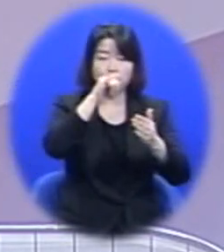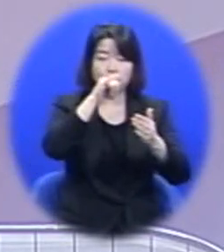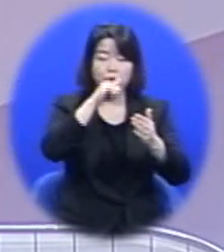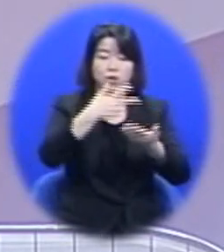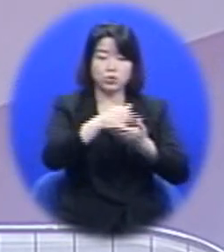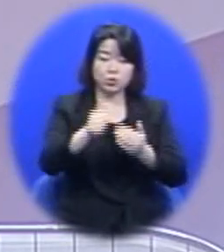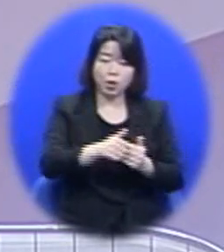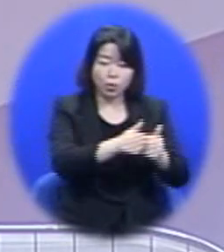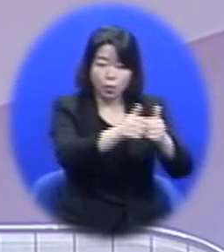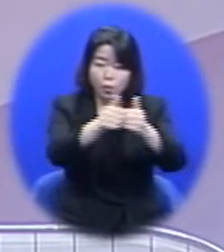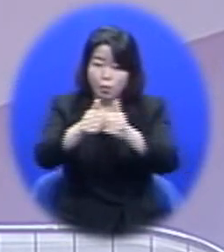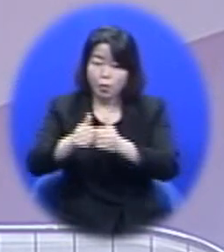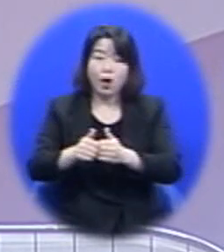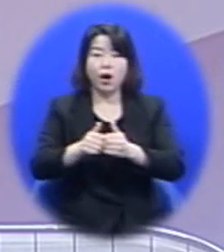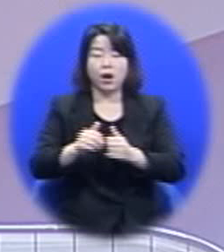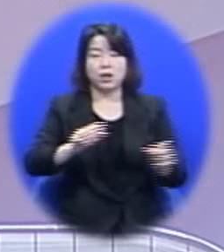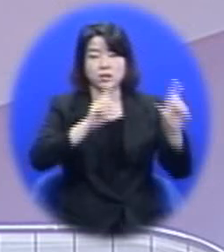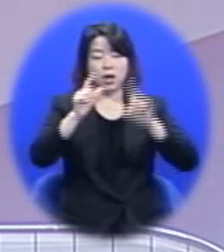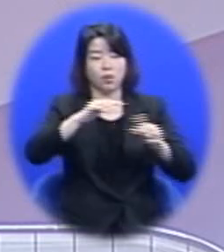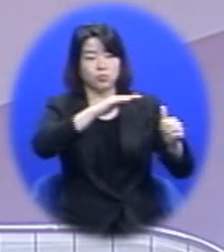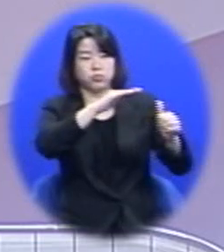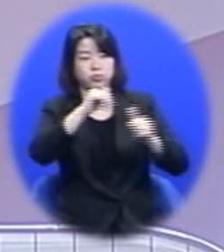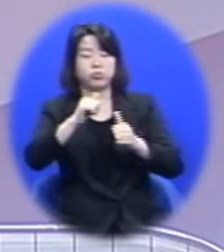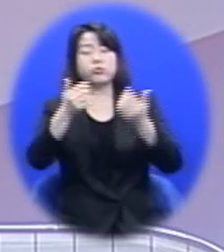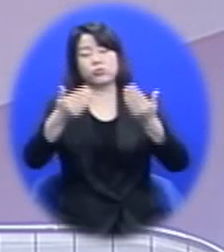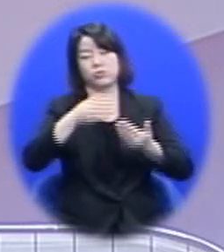동행하며 살도록 우리는 부름을 받은 거예요.